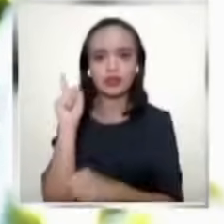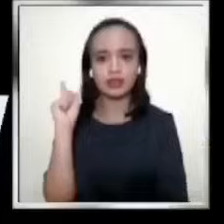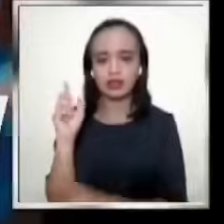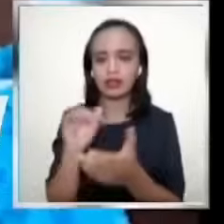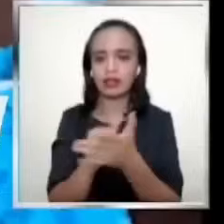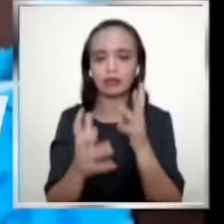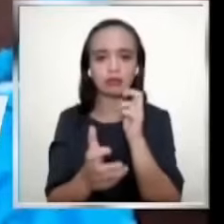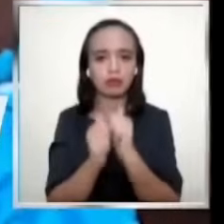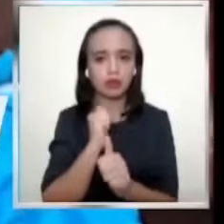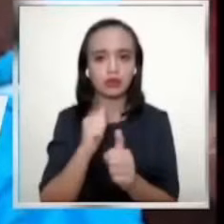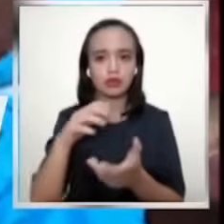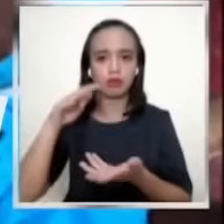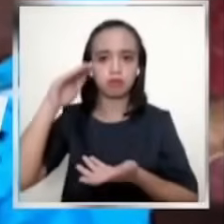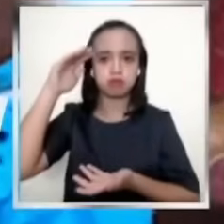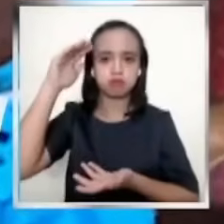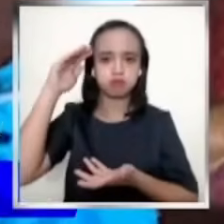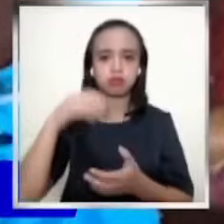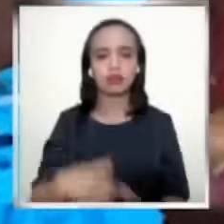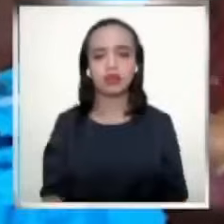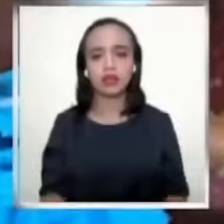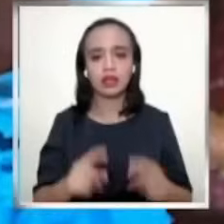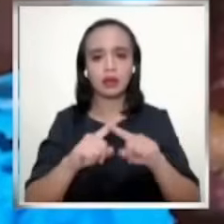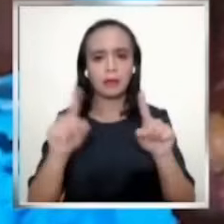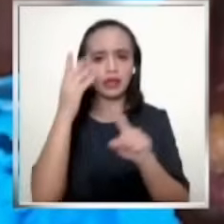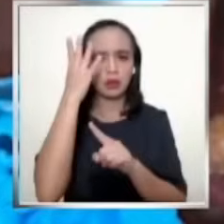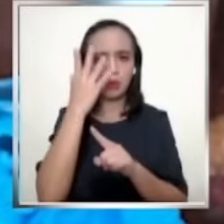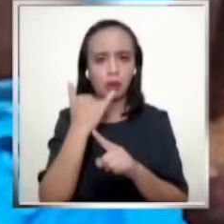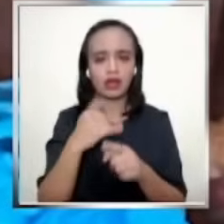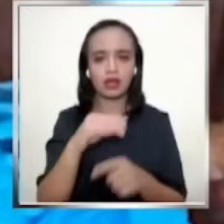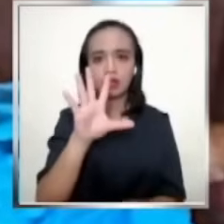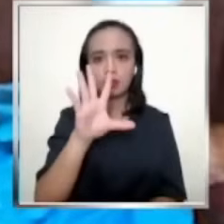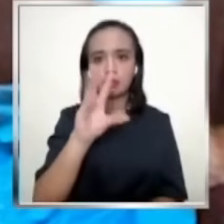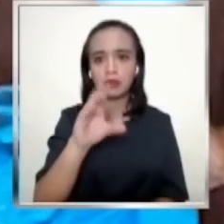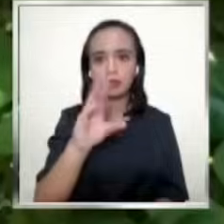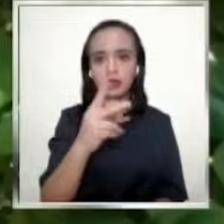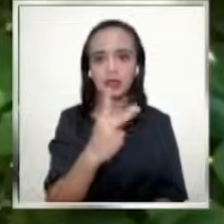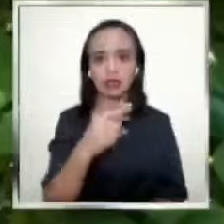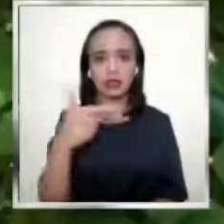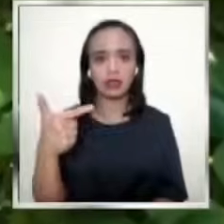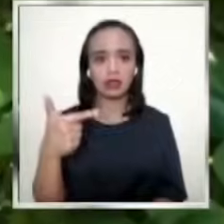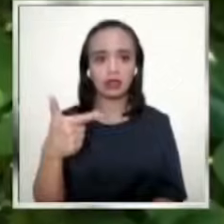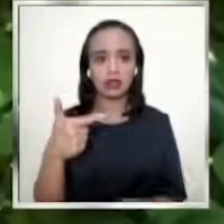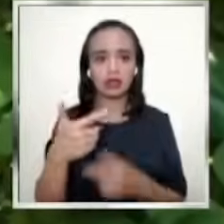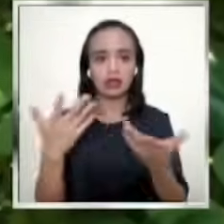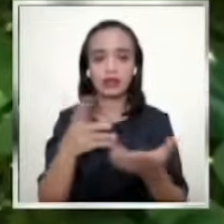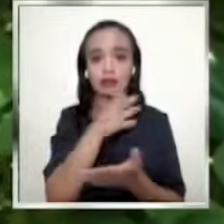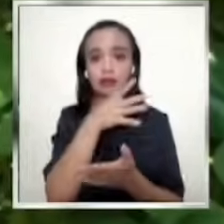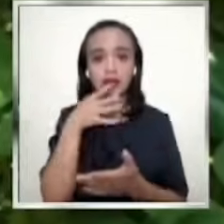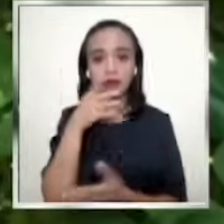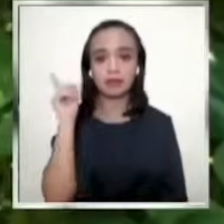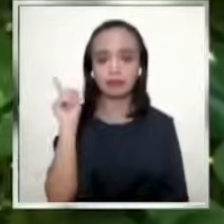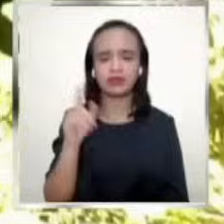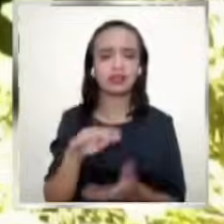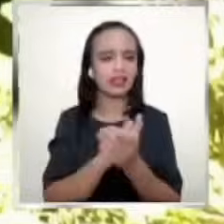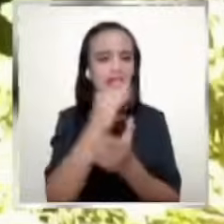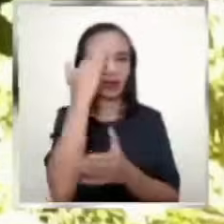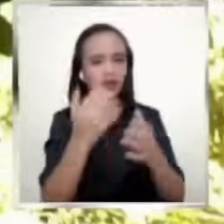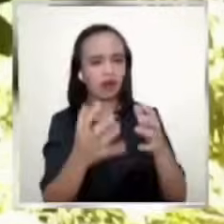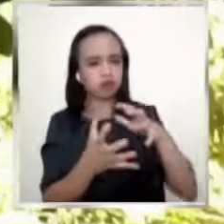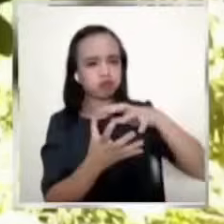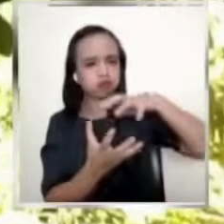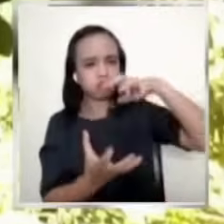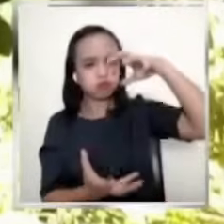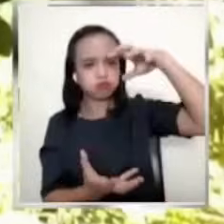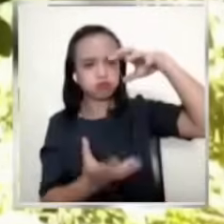mundo. Pero bakit kaya umabot sa mahigit 50 kilo ang langka sa farm ni na Emmanuel? Kaya malaki siya masyado because wala siyang kasama sa tree na